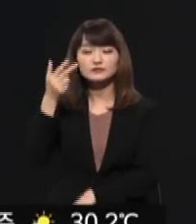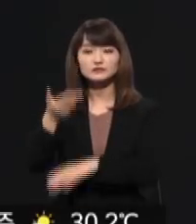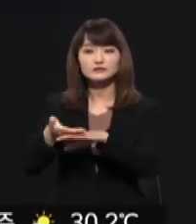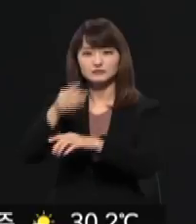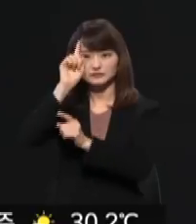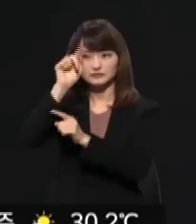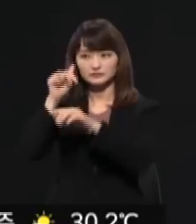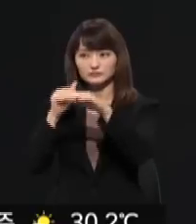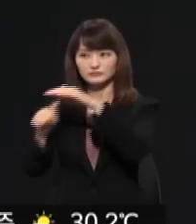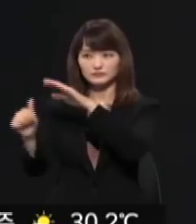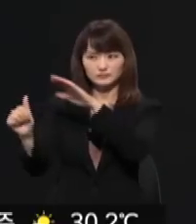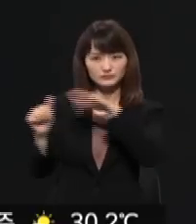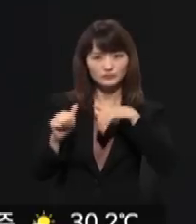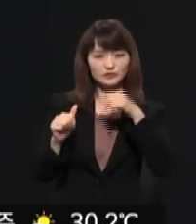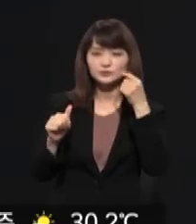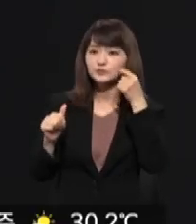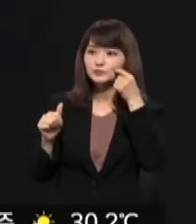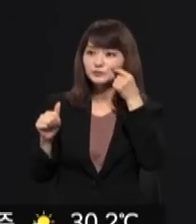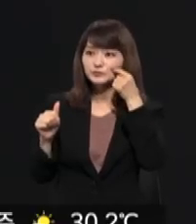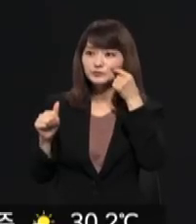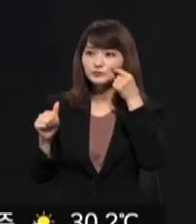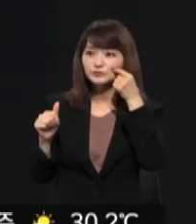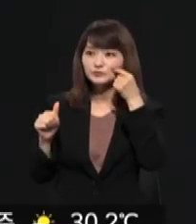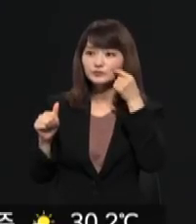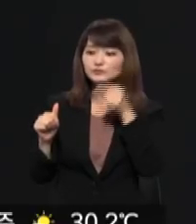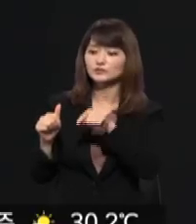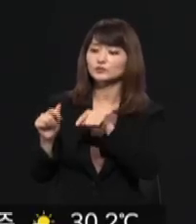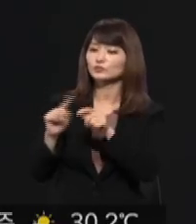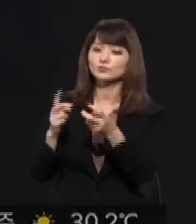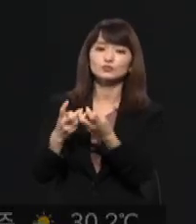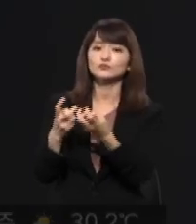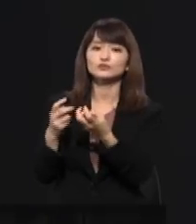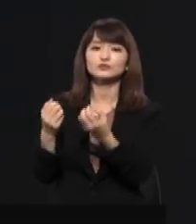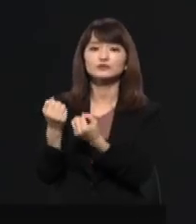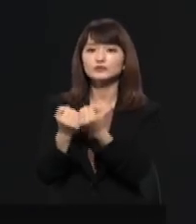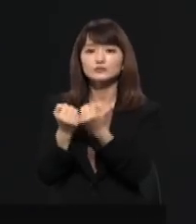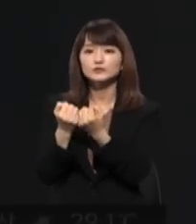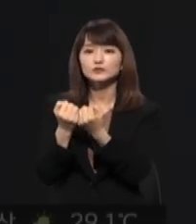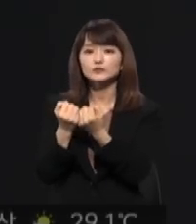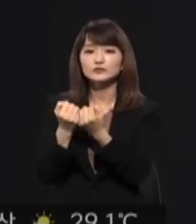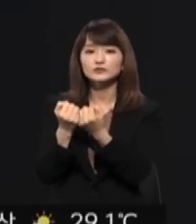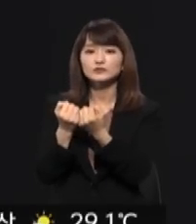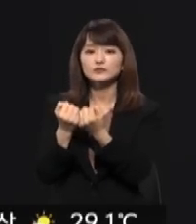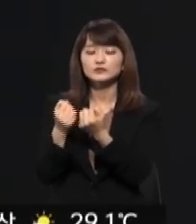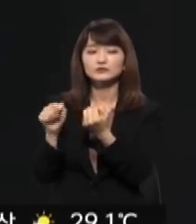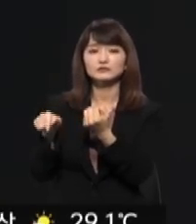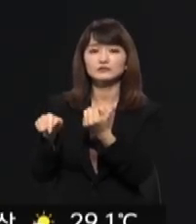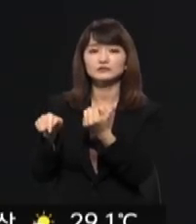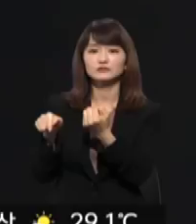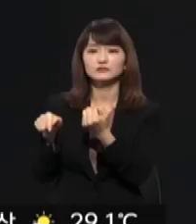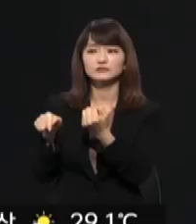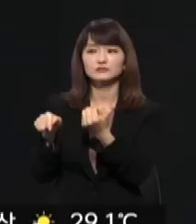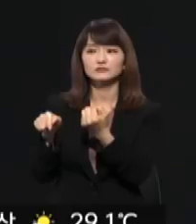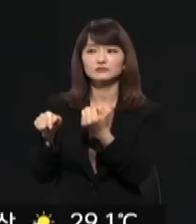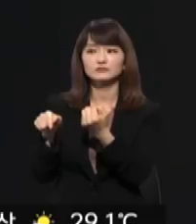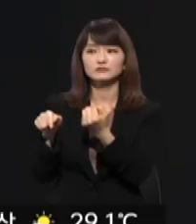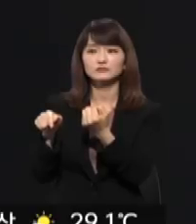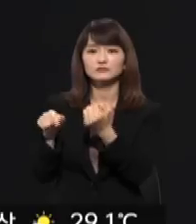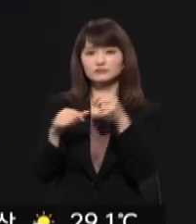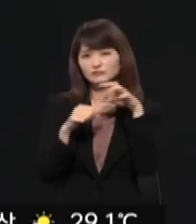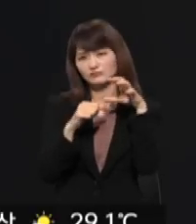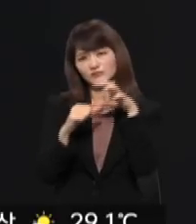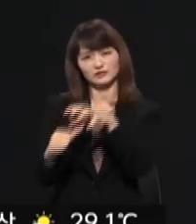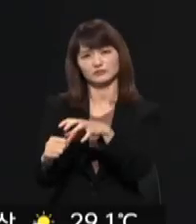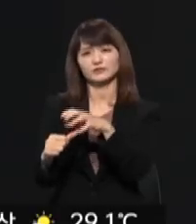전 대표를 소환조차 못하고 있는 상황을 어떻게 설명할 수 있느냐 그러면 이것은 뭐 압박이라고